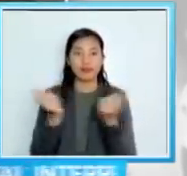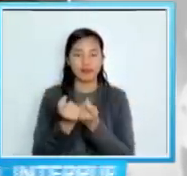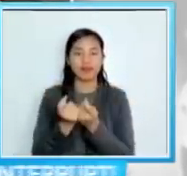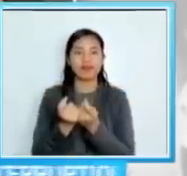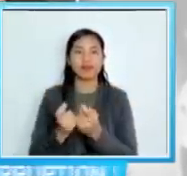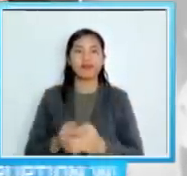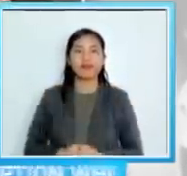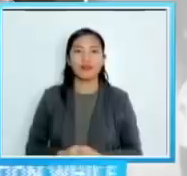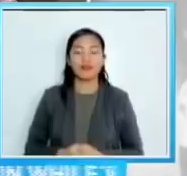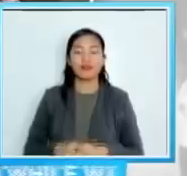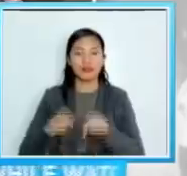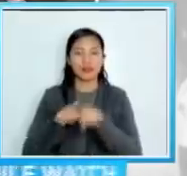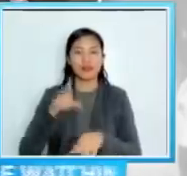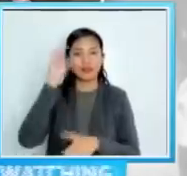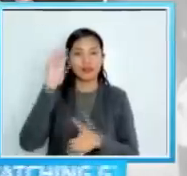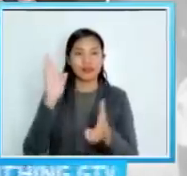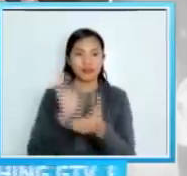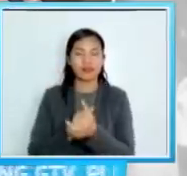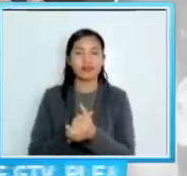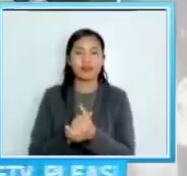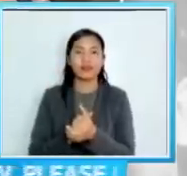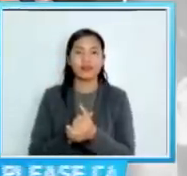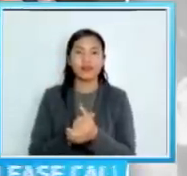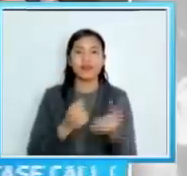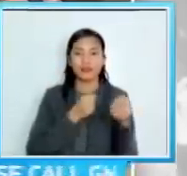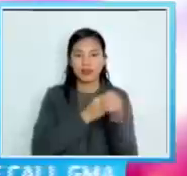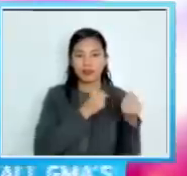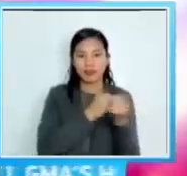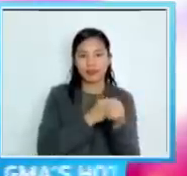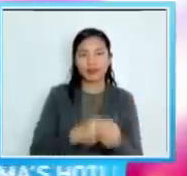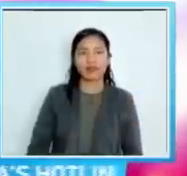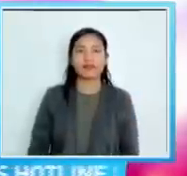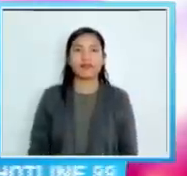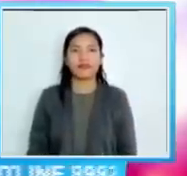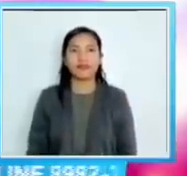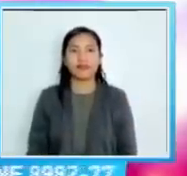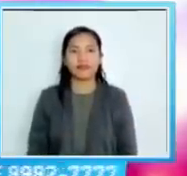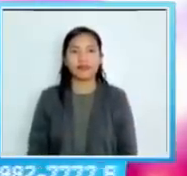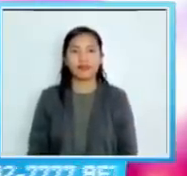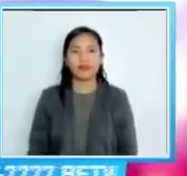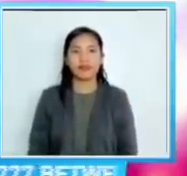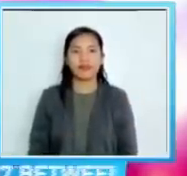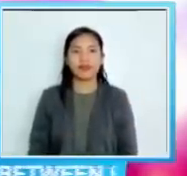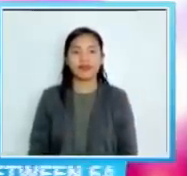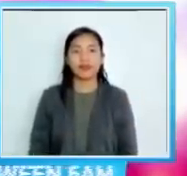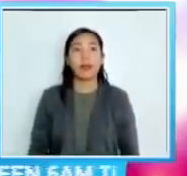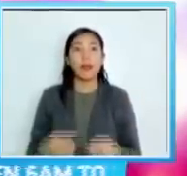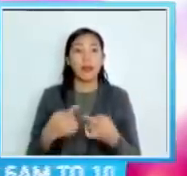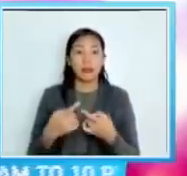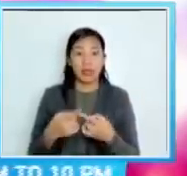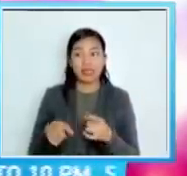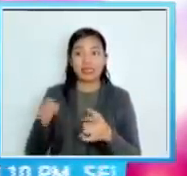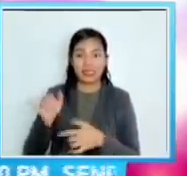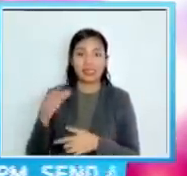na si Kapuso Primetime King Ding Dong Dantes na all out ang suporta sa kanya. Pero sa kabila ng unforgettable Miss U